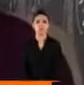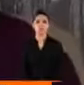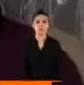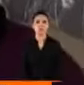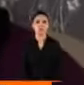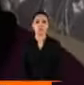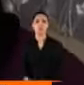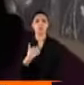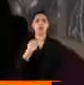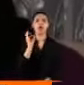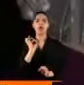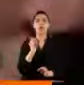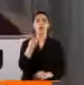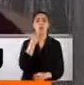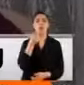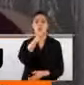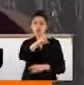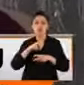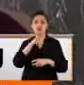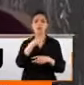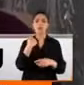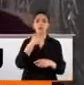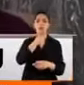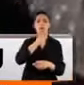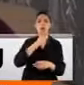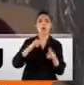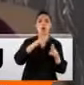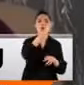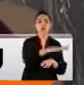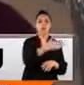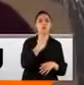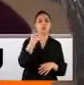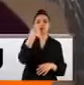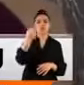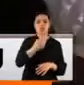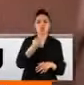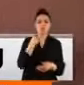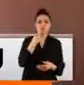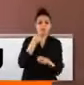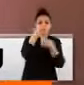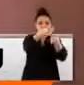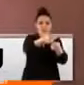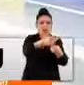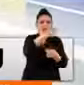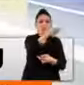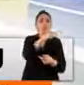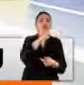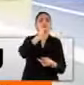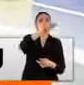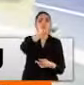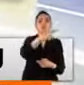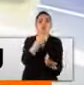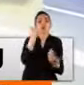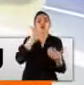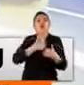Benden sürekli borç para aldı. Babamın kuzeni de beni dolandırdı. Borç olarak verdim. Adam gitti başka birisiyle evlendi. Güvendi,